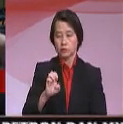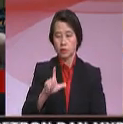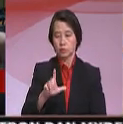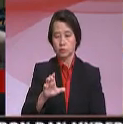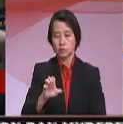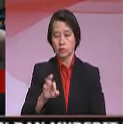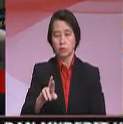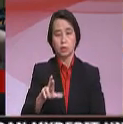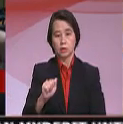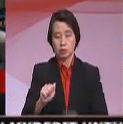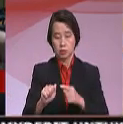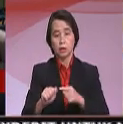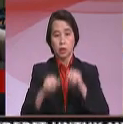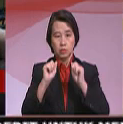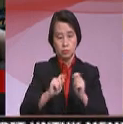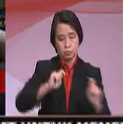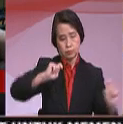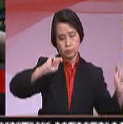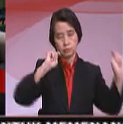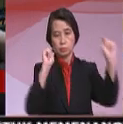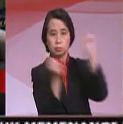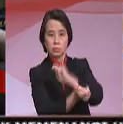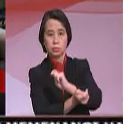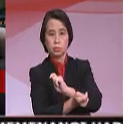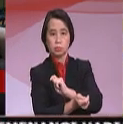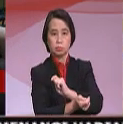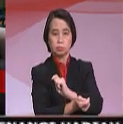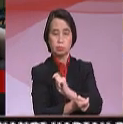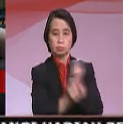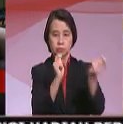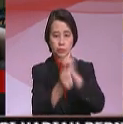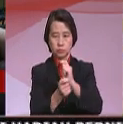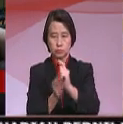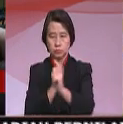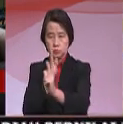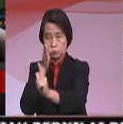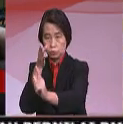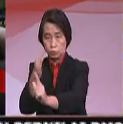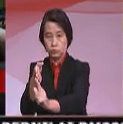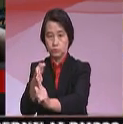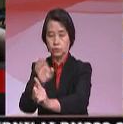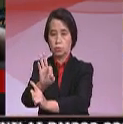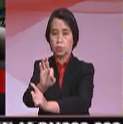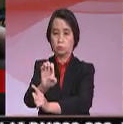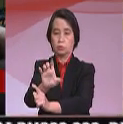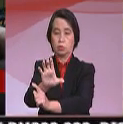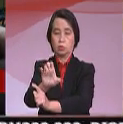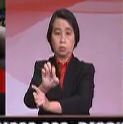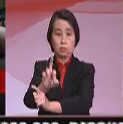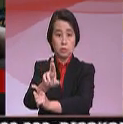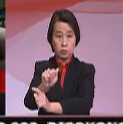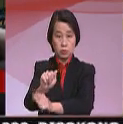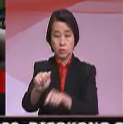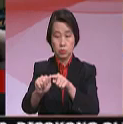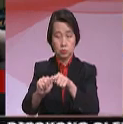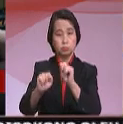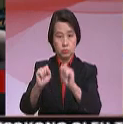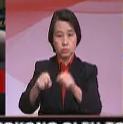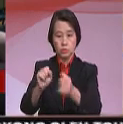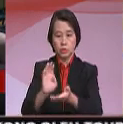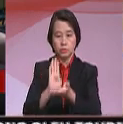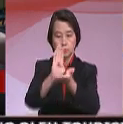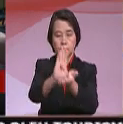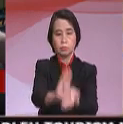boleh dapat mentransformasi lagi apa ni hala tuju Felcra yang boleh